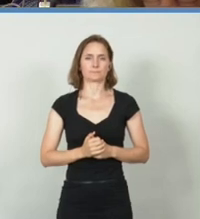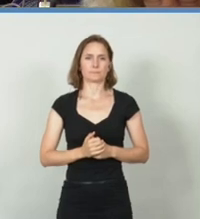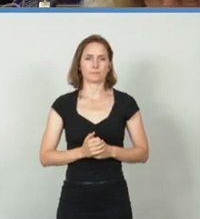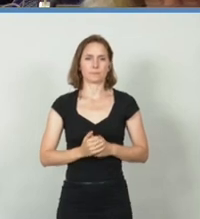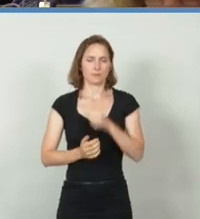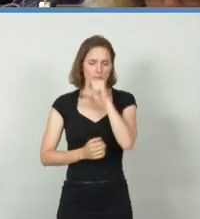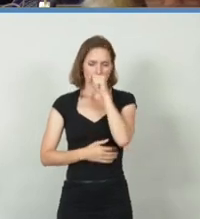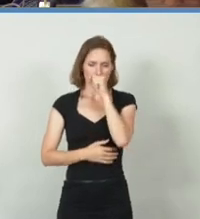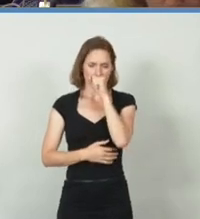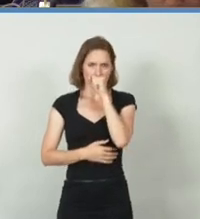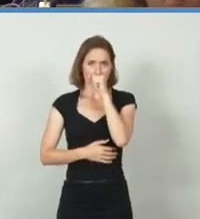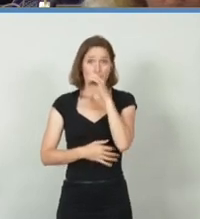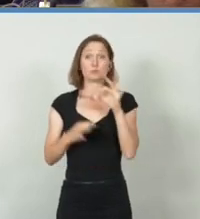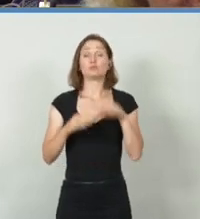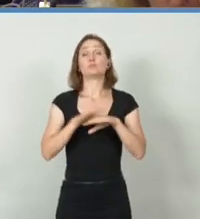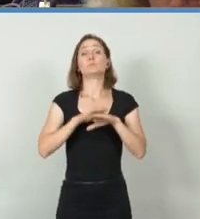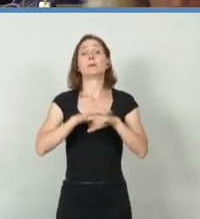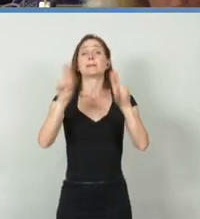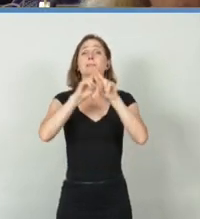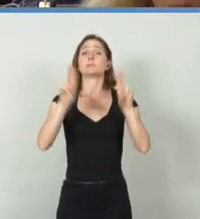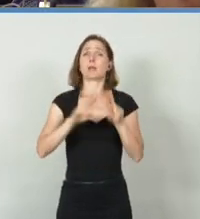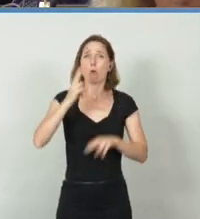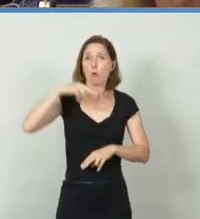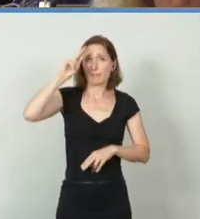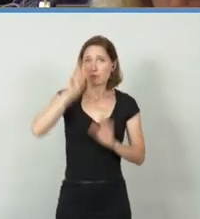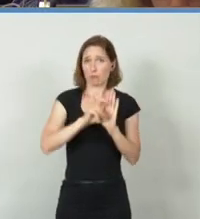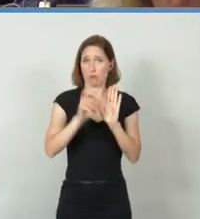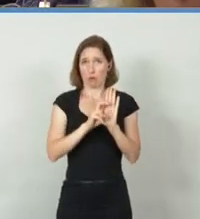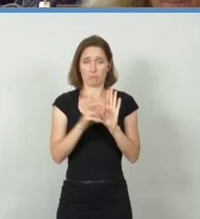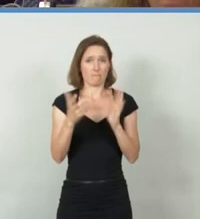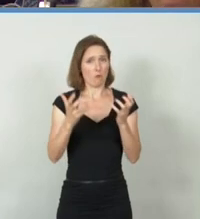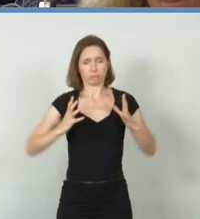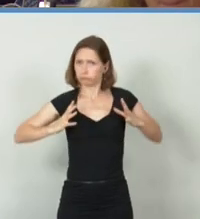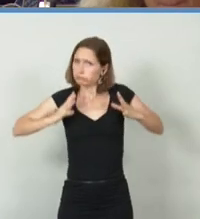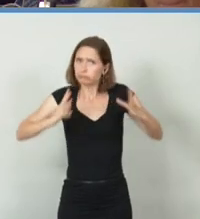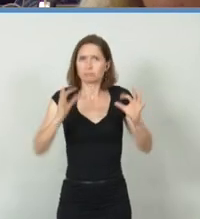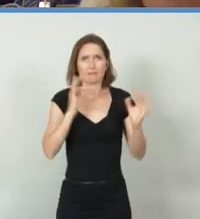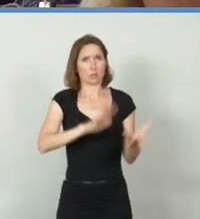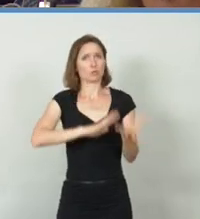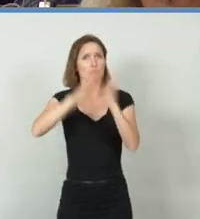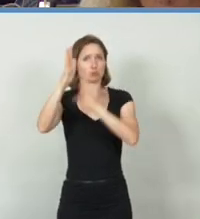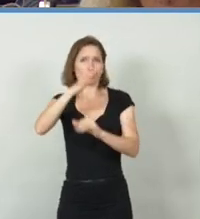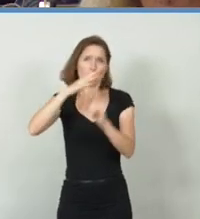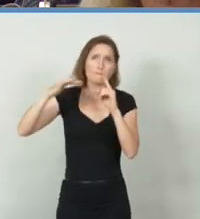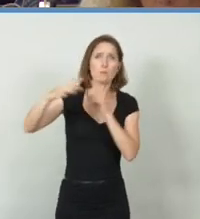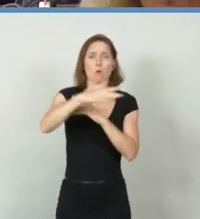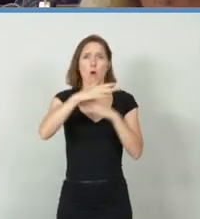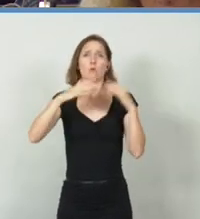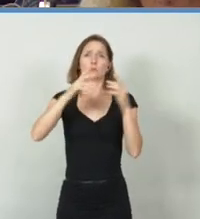en effet la politique internationale européenne de Grenoble se veut volontaire sur les transitions environnementales et sociales hospitalière